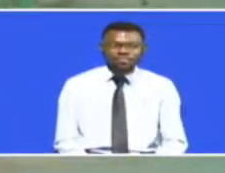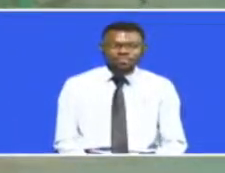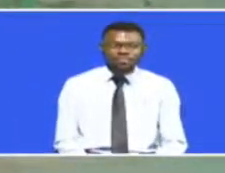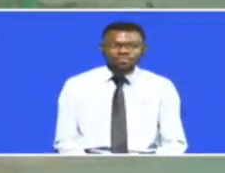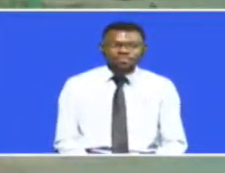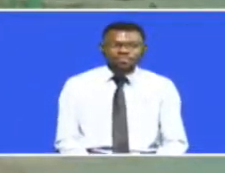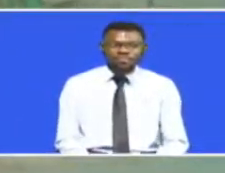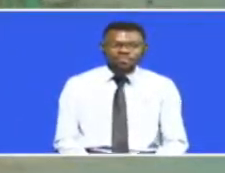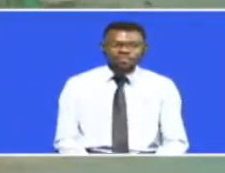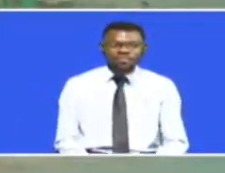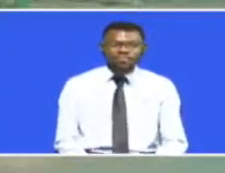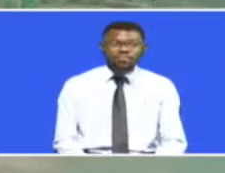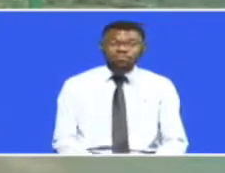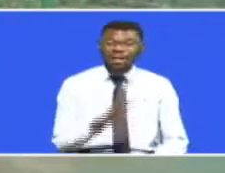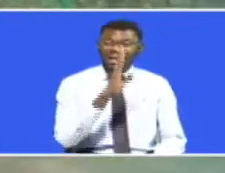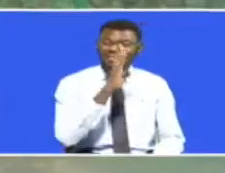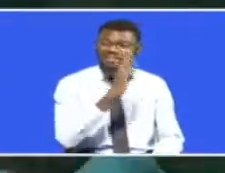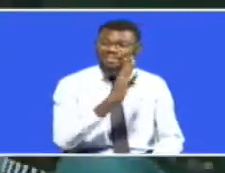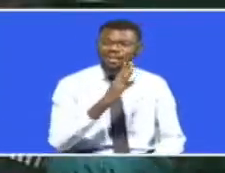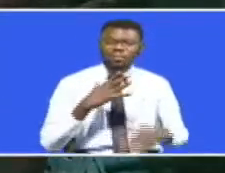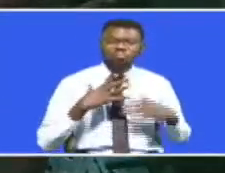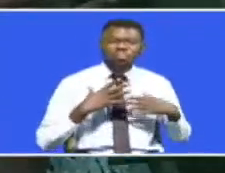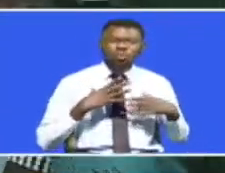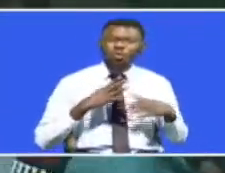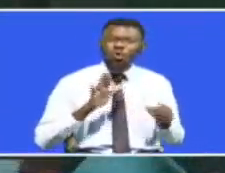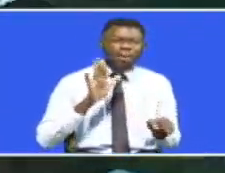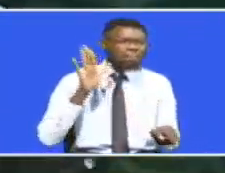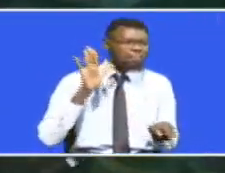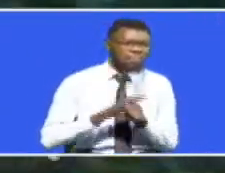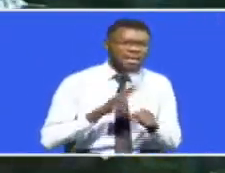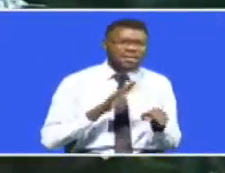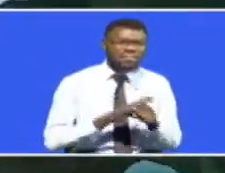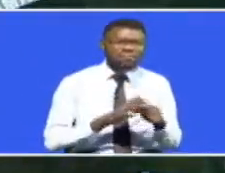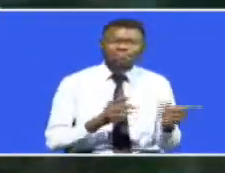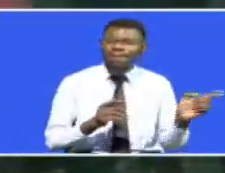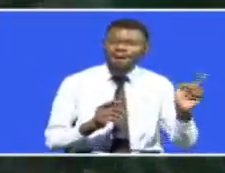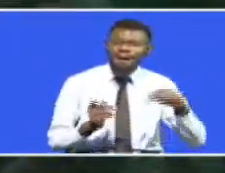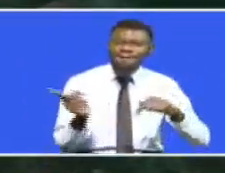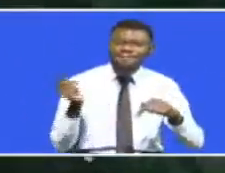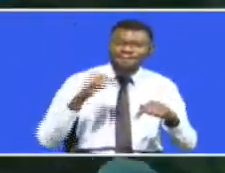Wanakuja tano. Kwanza Sunday wanakuga wingi wakibadilishana sana,